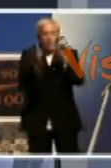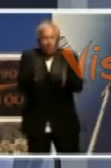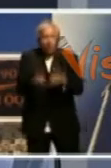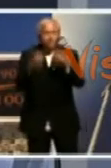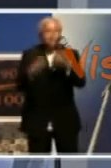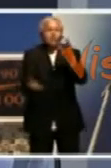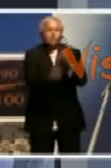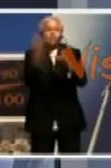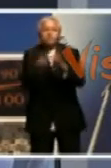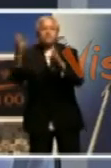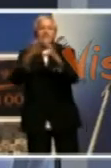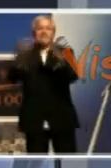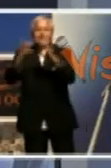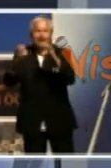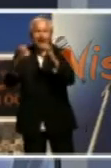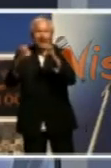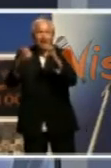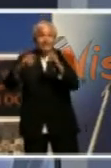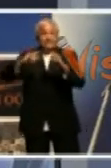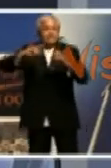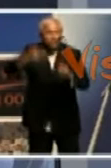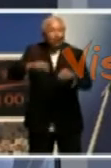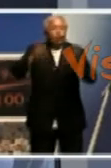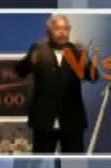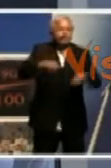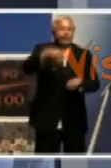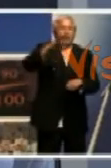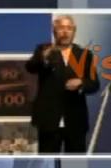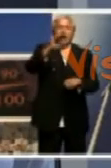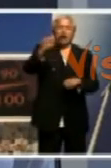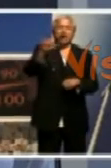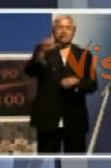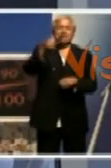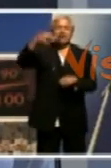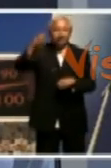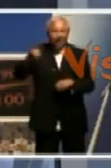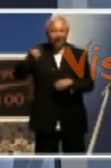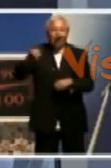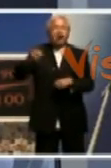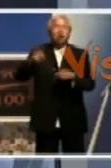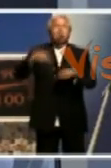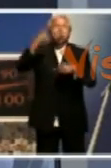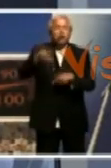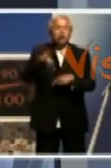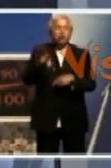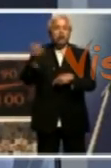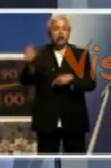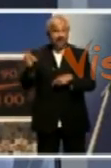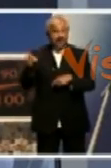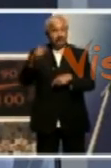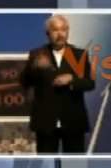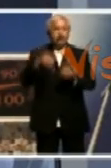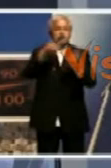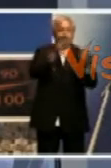E dopo Melfi ci sarà Cassino con l'Alfa Romeo, e dopo Cassino ci sarà Pomigliano d'Arco, e insieme a Melfi, a